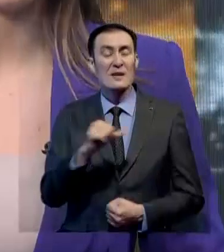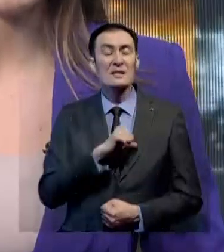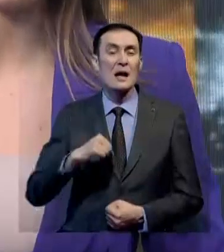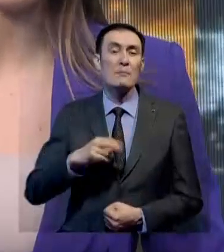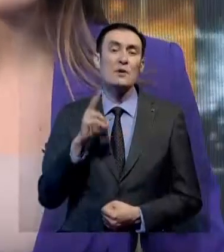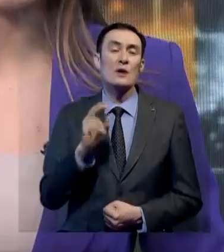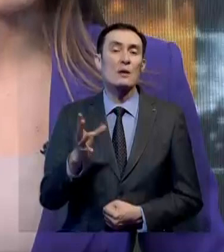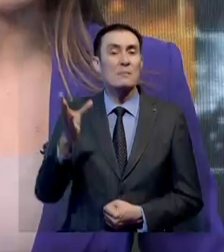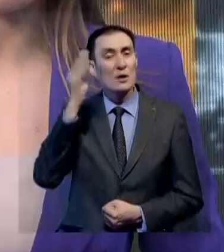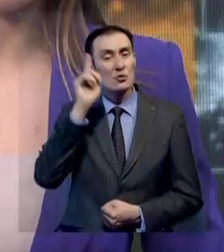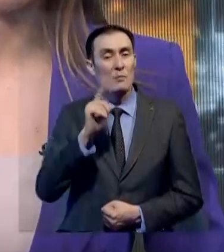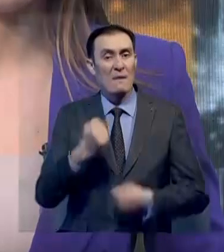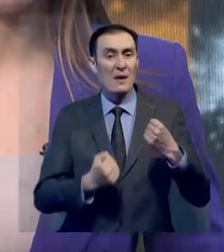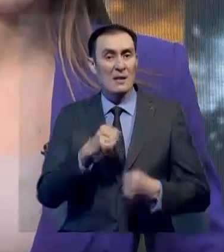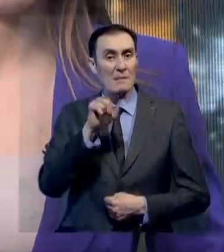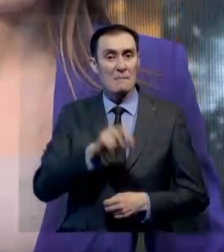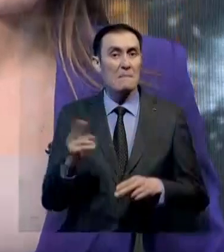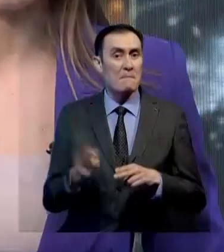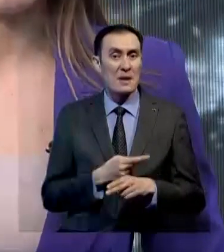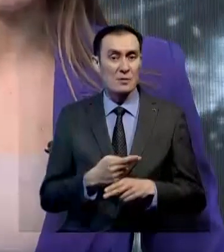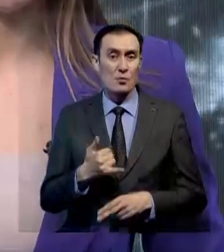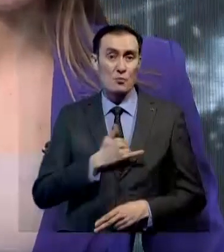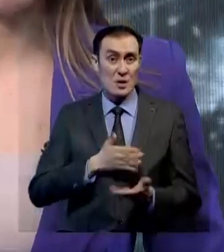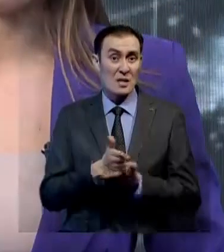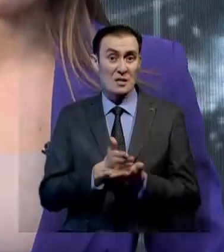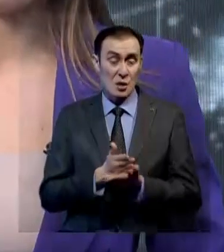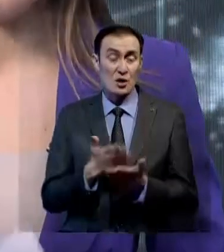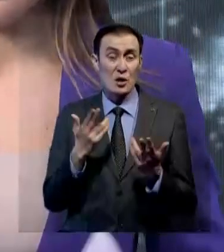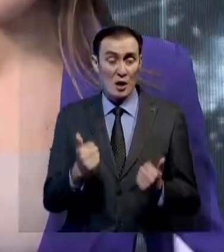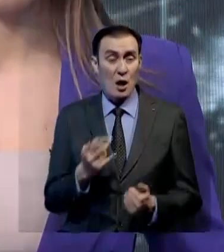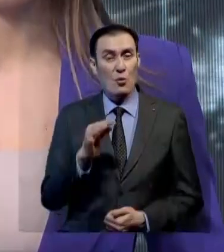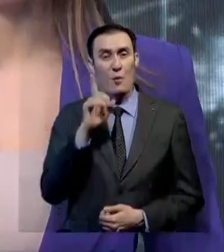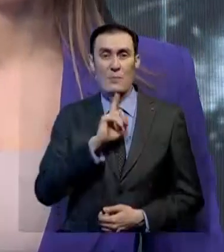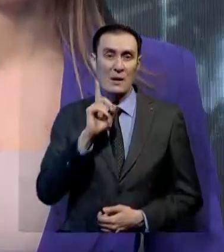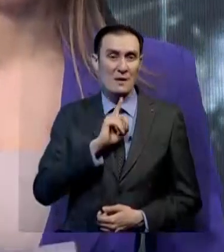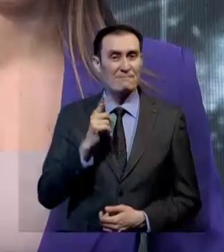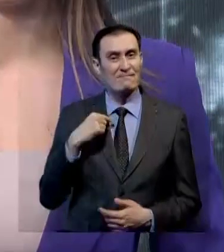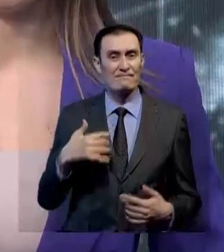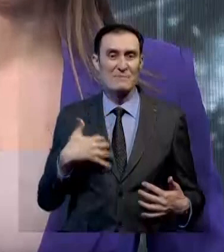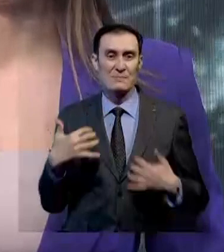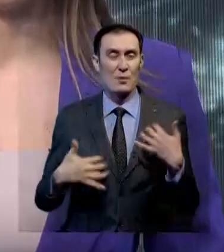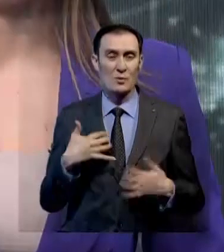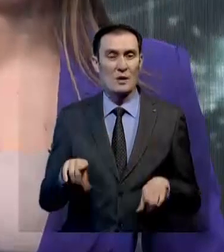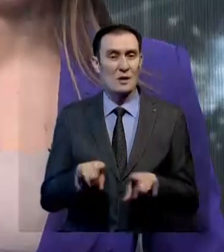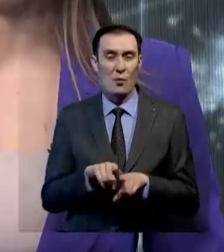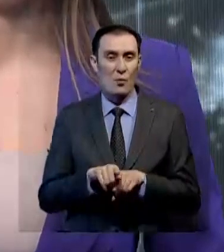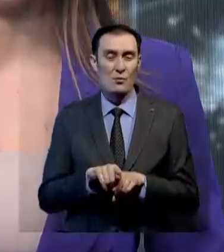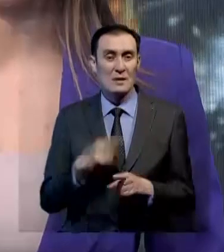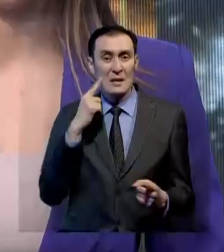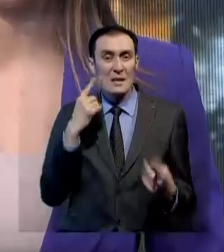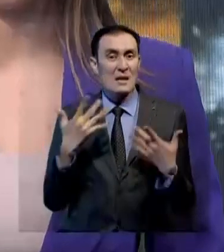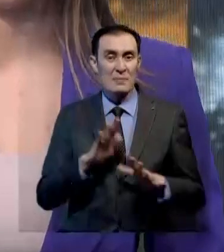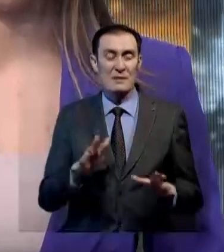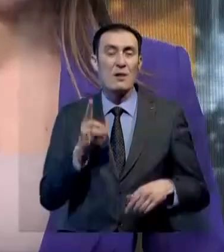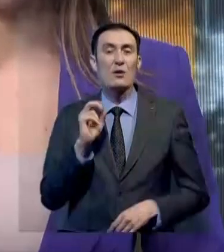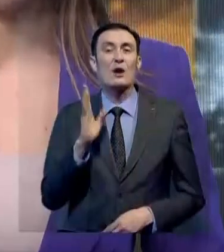относитесь к транспорту без водителя? Ну, стаж у меня действительно не маленький, но пока, честно говоря, с опаской отношусь к такому. Не представляю себе,